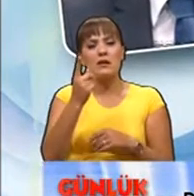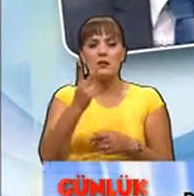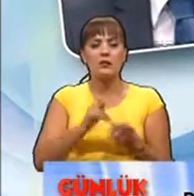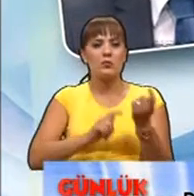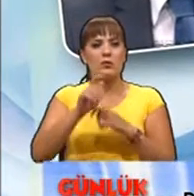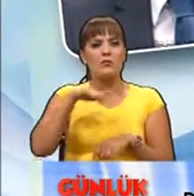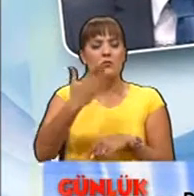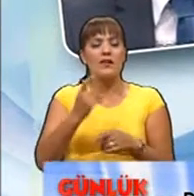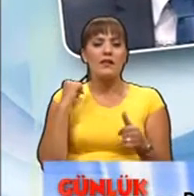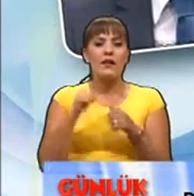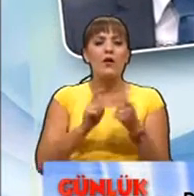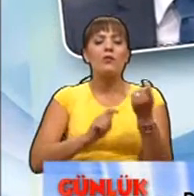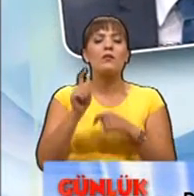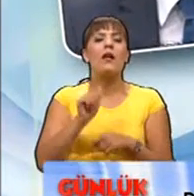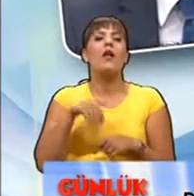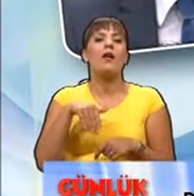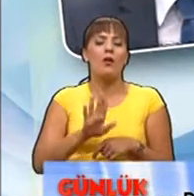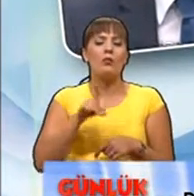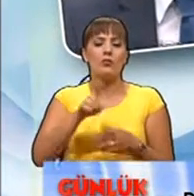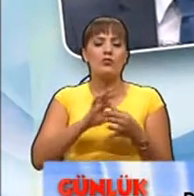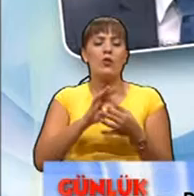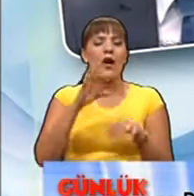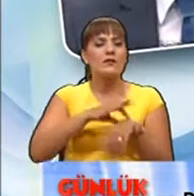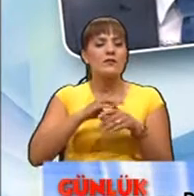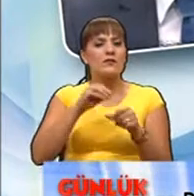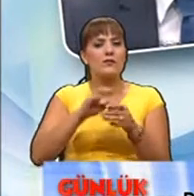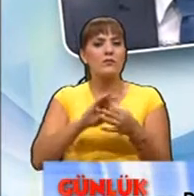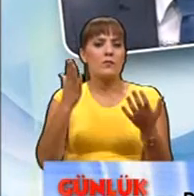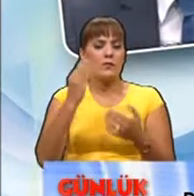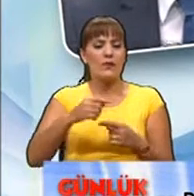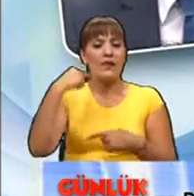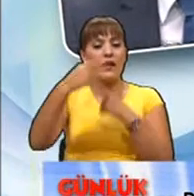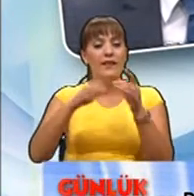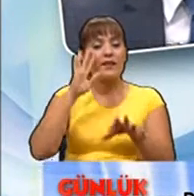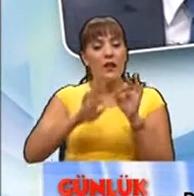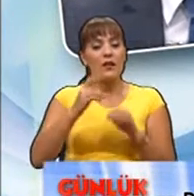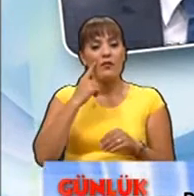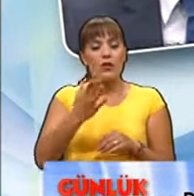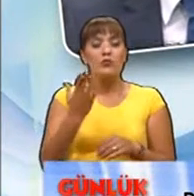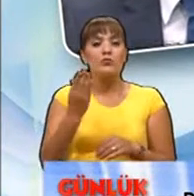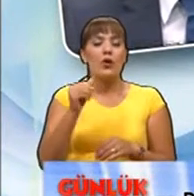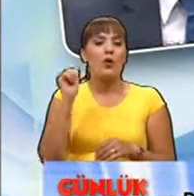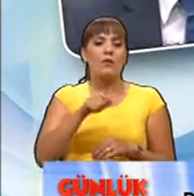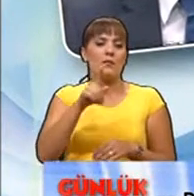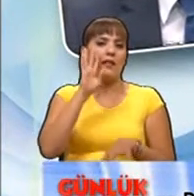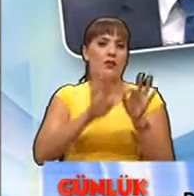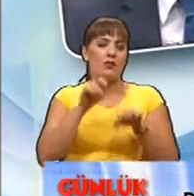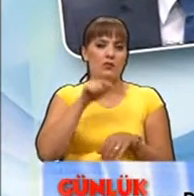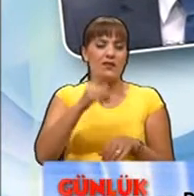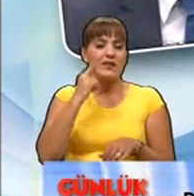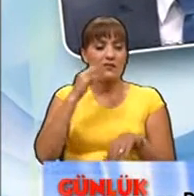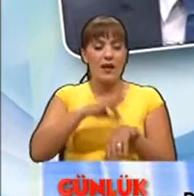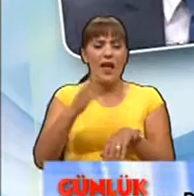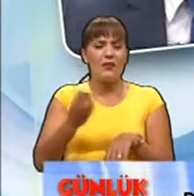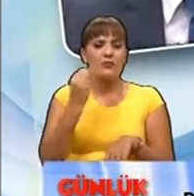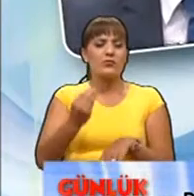sonra tekrar uygulamamıza gerek kalmıyor ve bruksizmi çözmüş oluyoruz. Geleneksel tedavilere göre bence çok çığır açıcı bir tedavidir bu. Diş enteresan, evet.